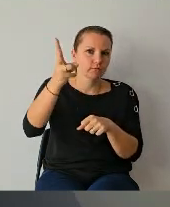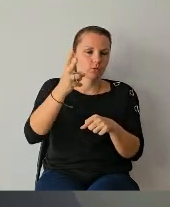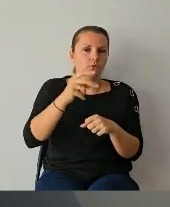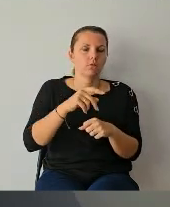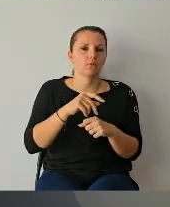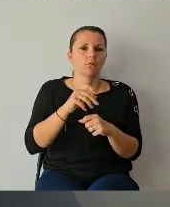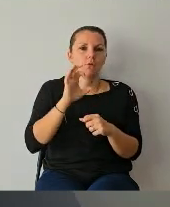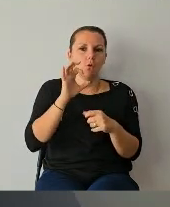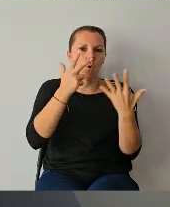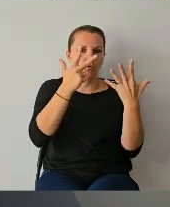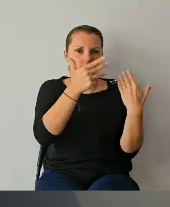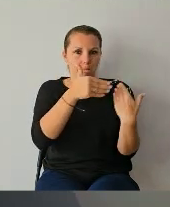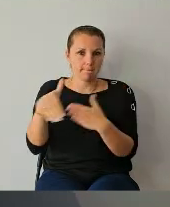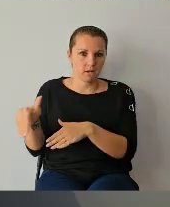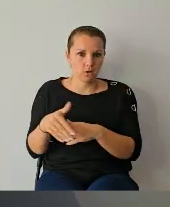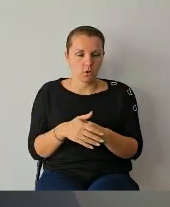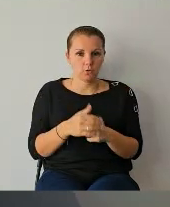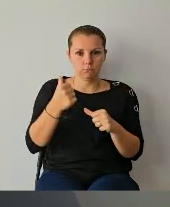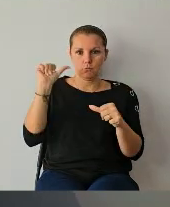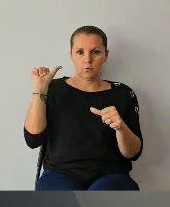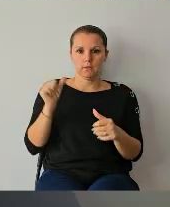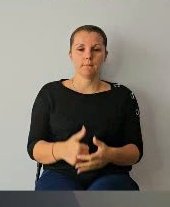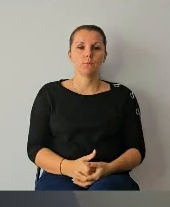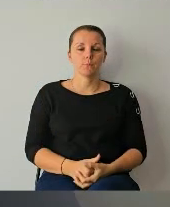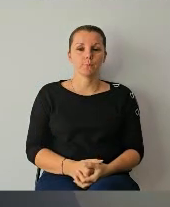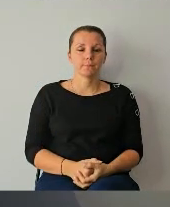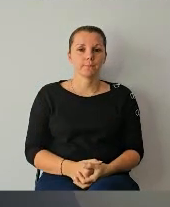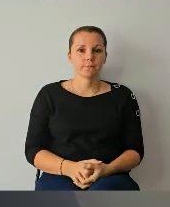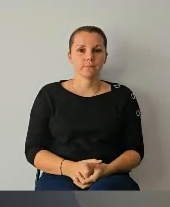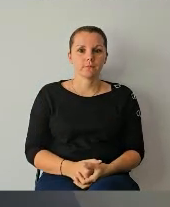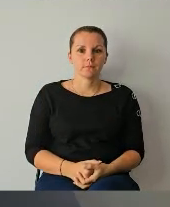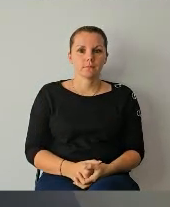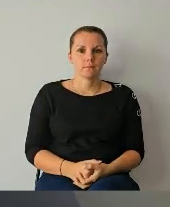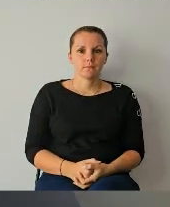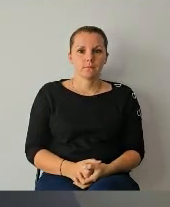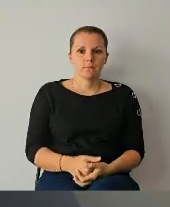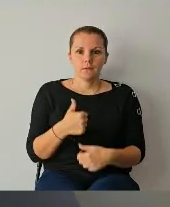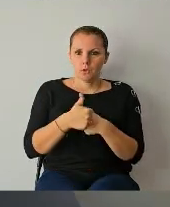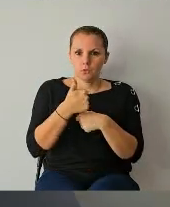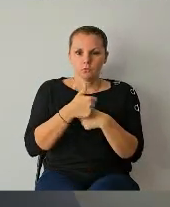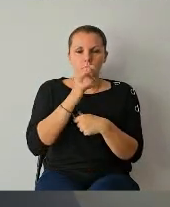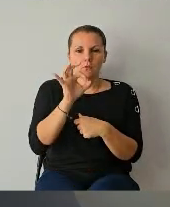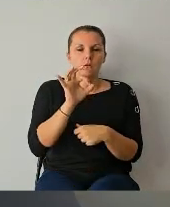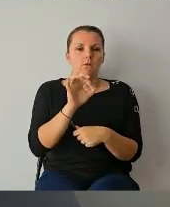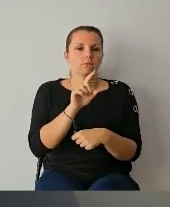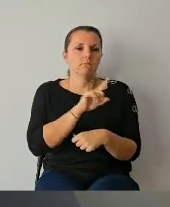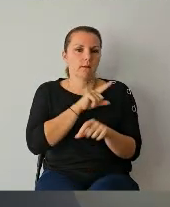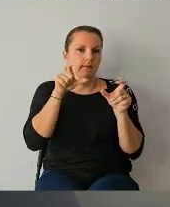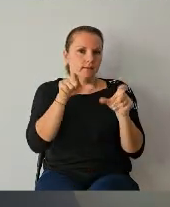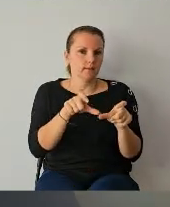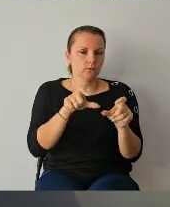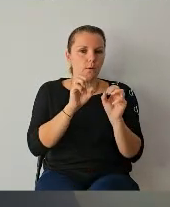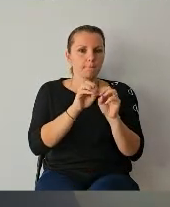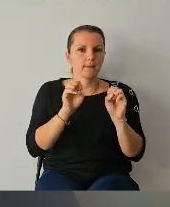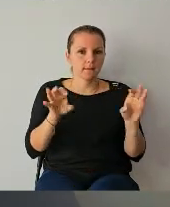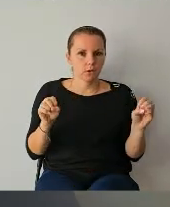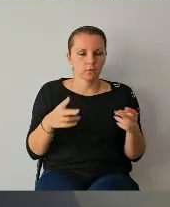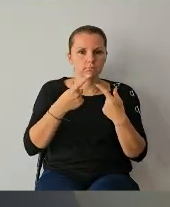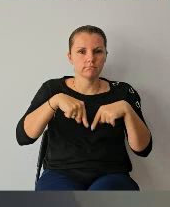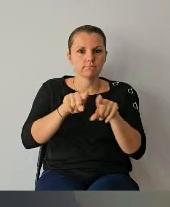8 milionów w ubiegłym roku. Jeśli chodzi o nadzór pedagogiczny realizowany przez kuratora